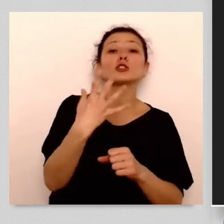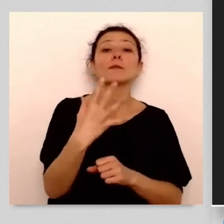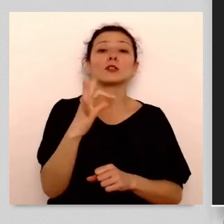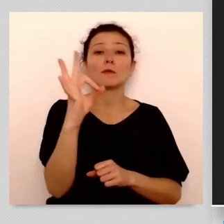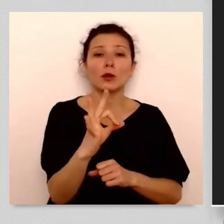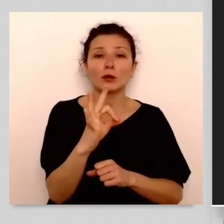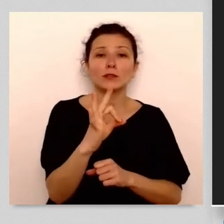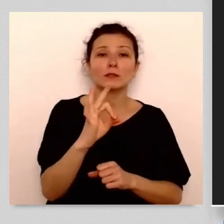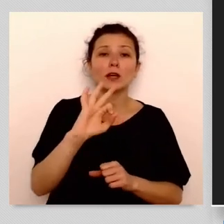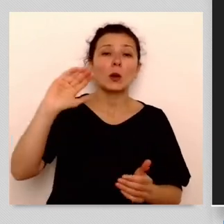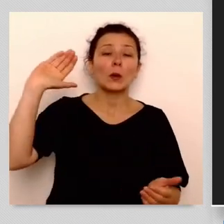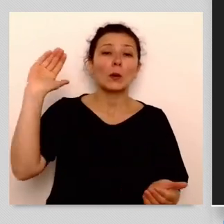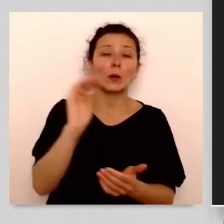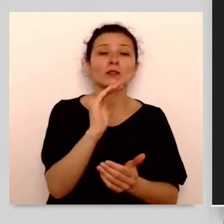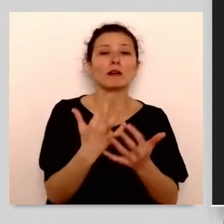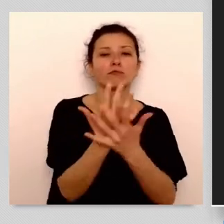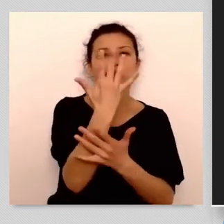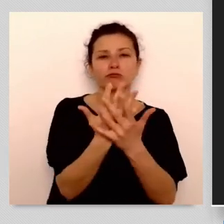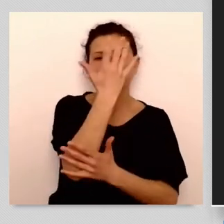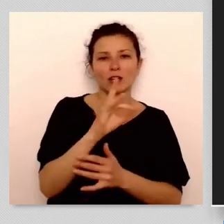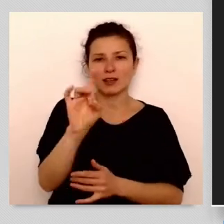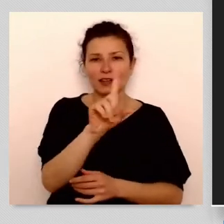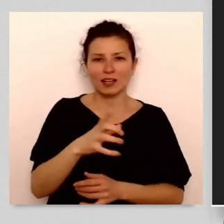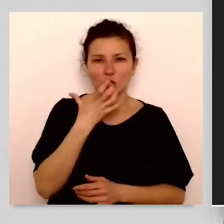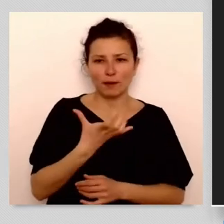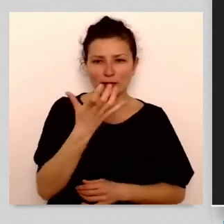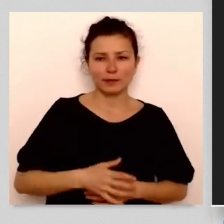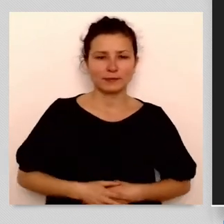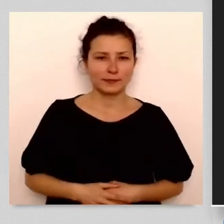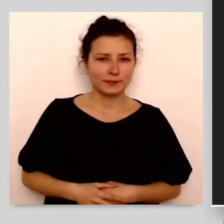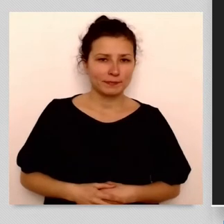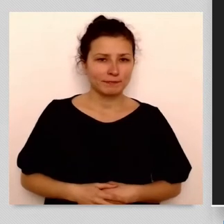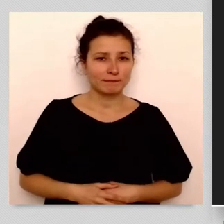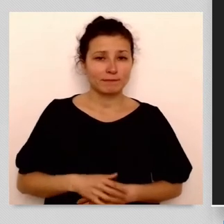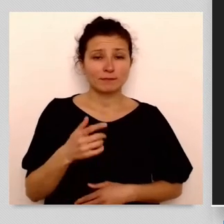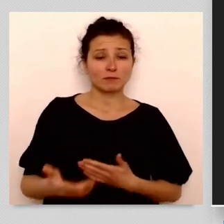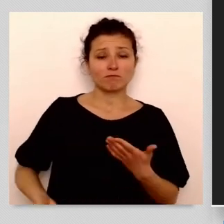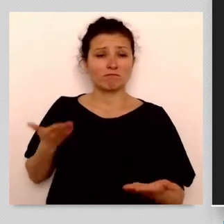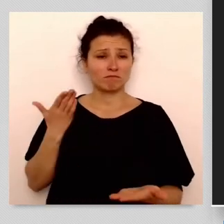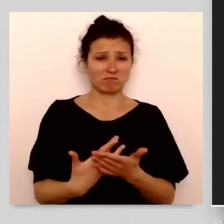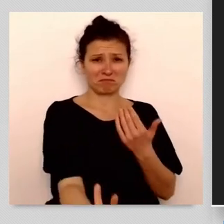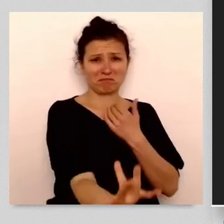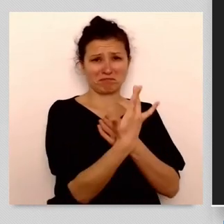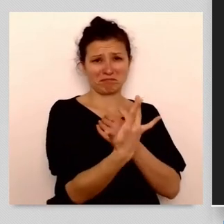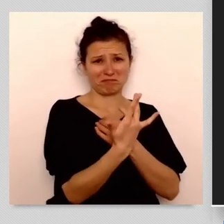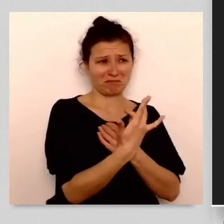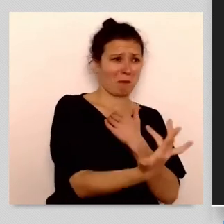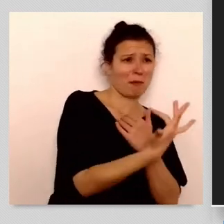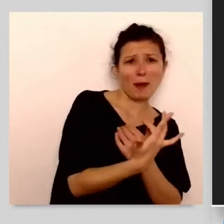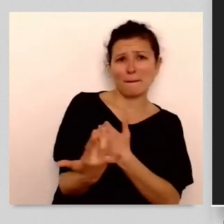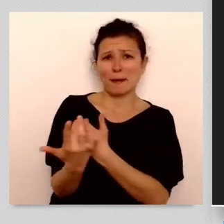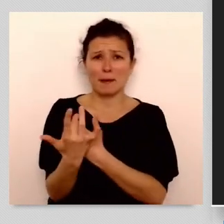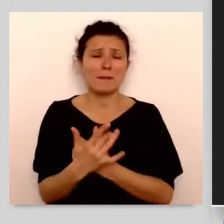45% były gazy, wytwarzanie gazów cieplarnianych. To jest postulat krytykowany i z jednej i z drugiej strony. Tak,